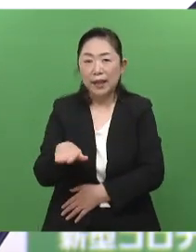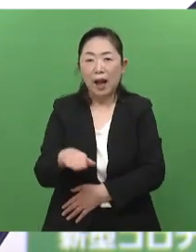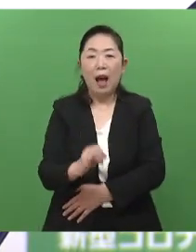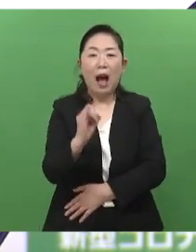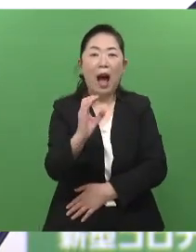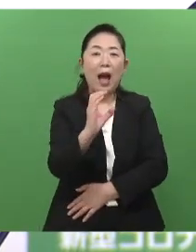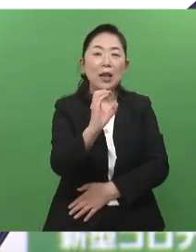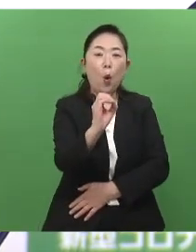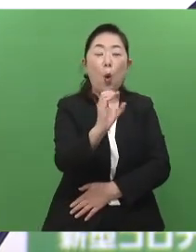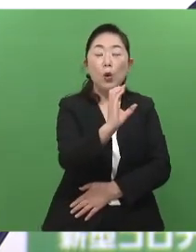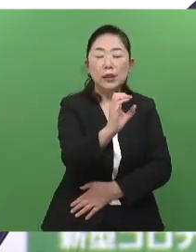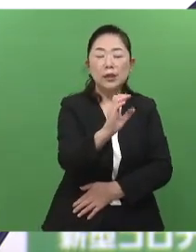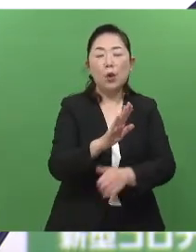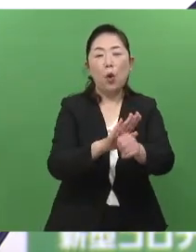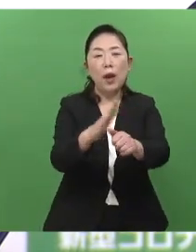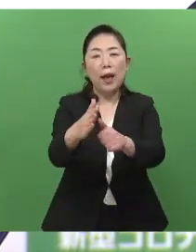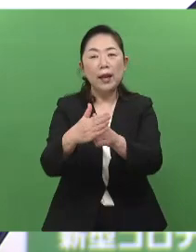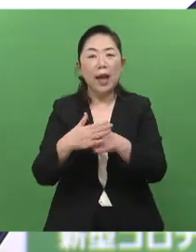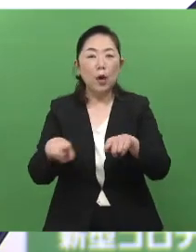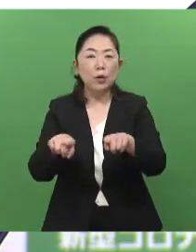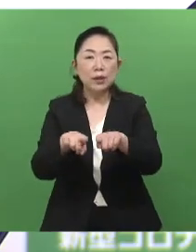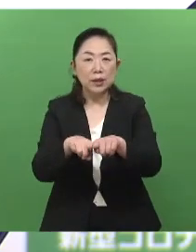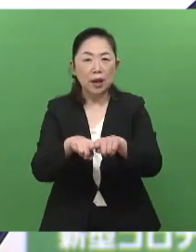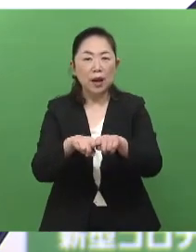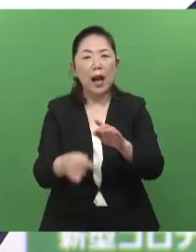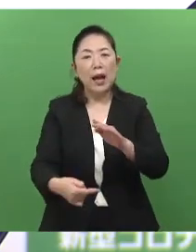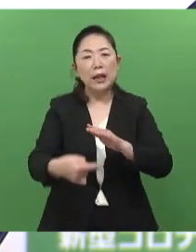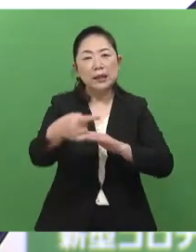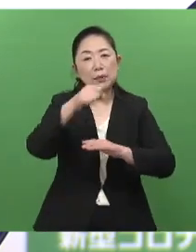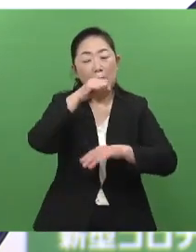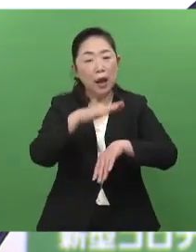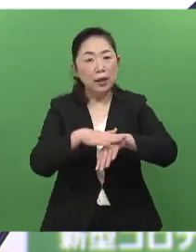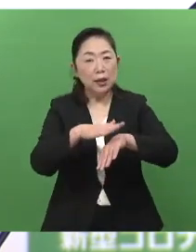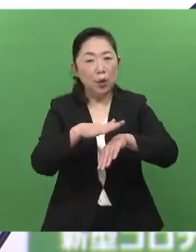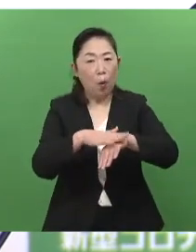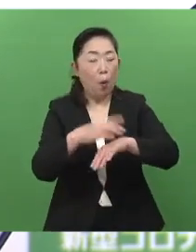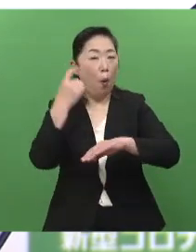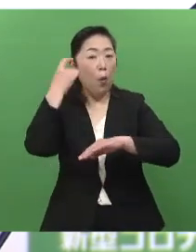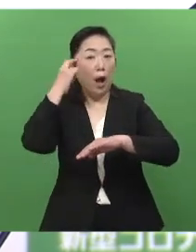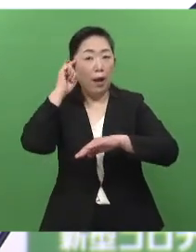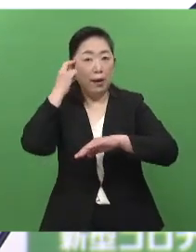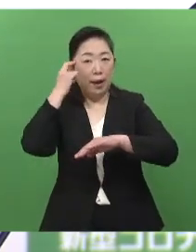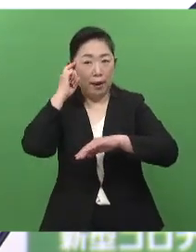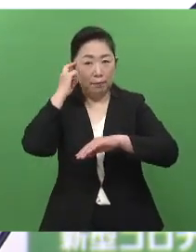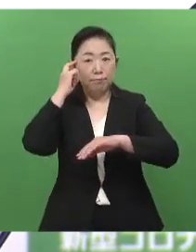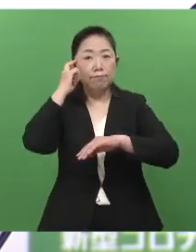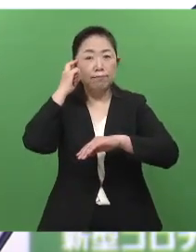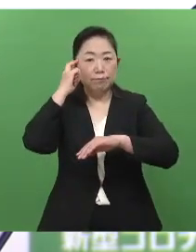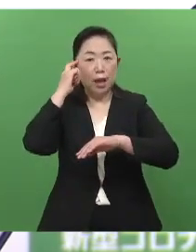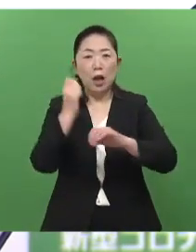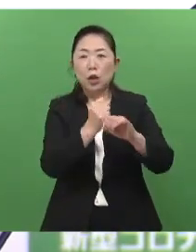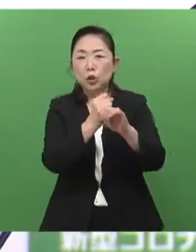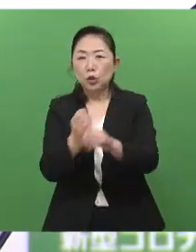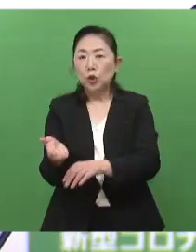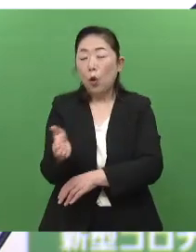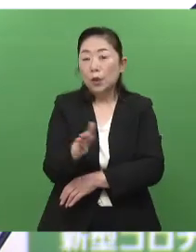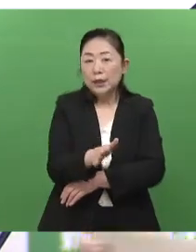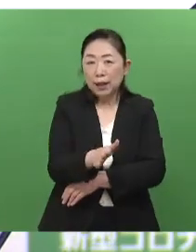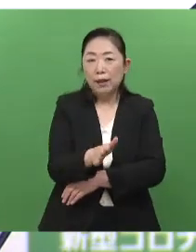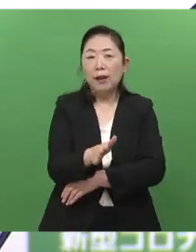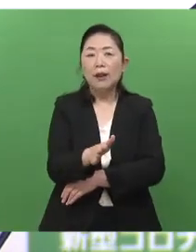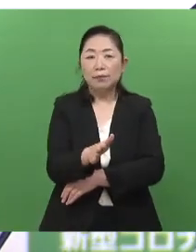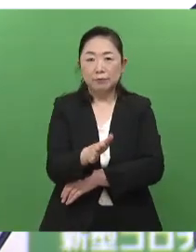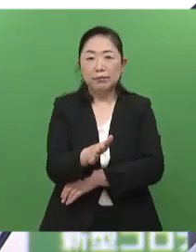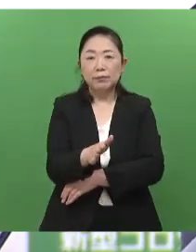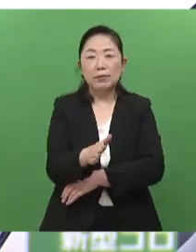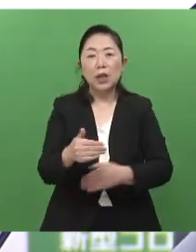などと連携しながら、どのような形が一番いいのか、それも工夫しながら考